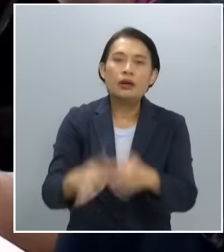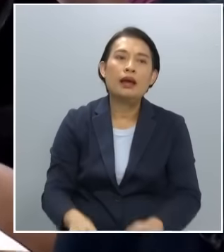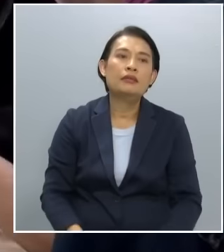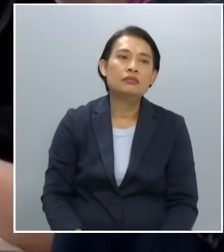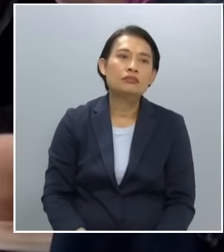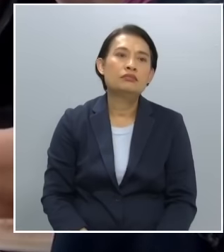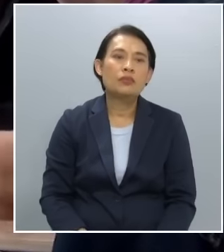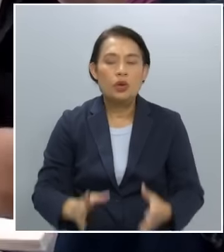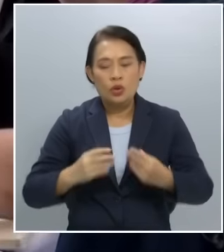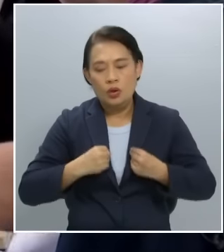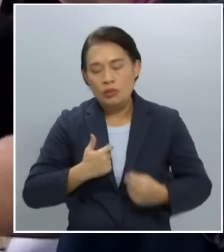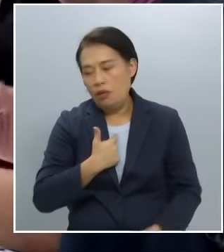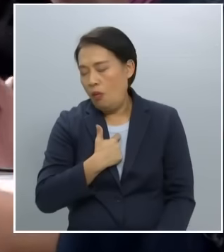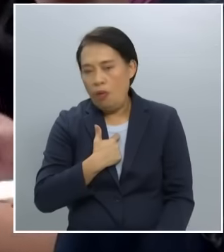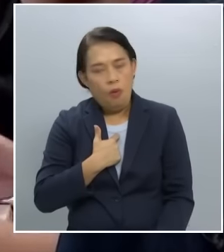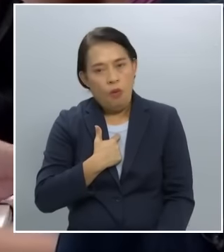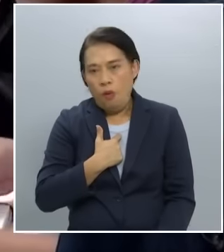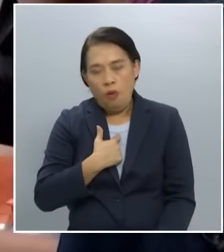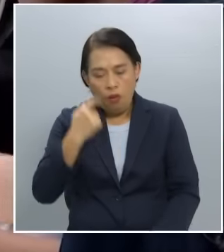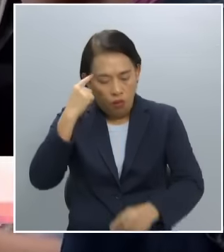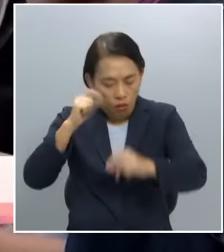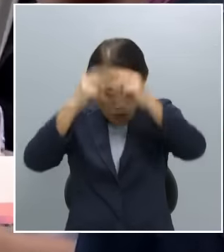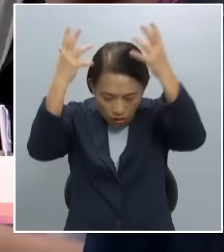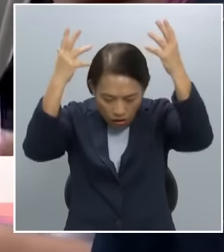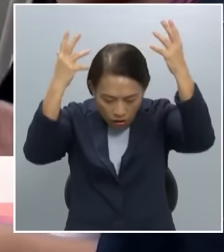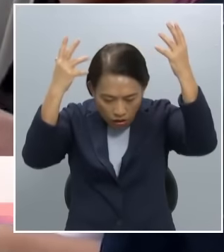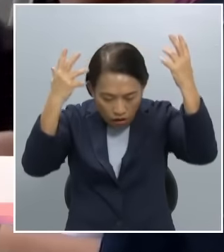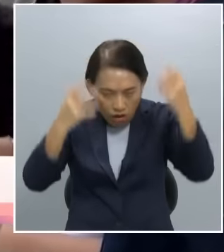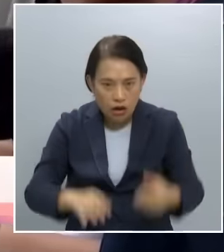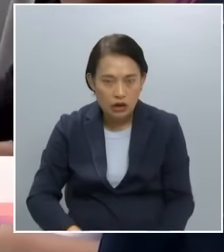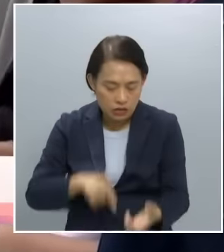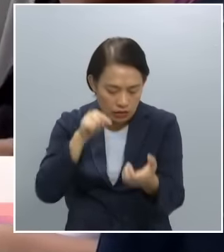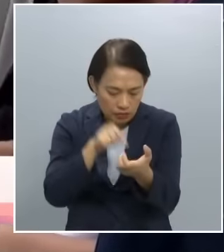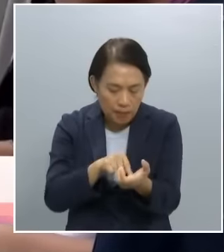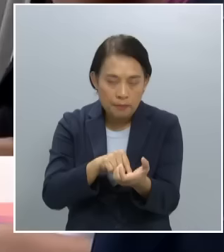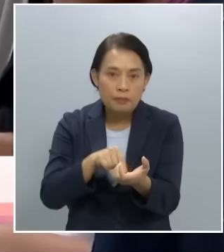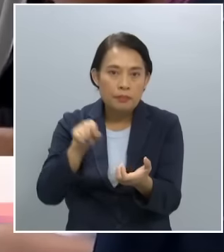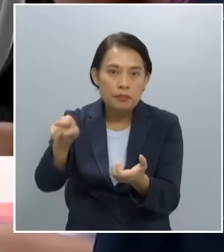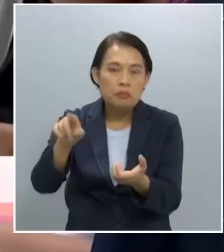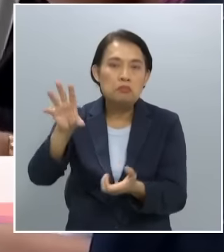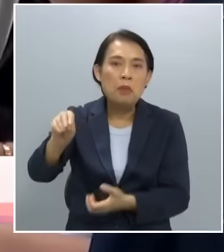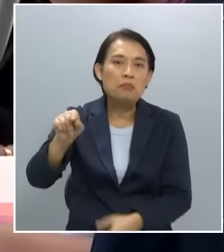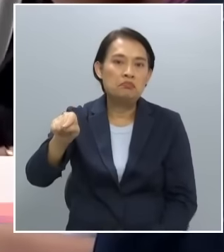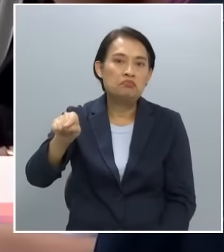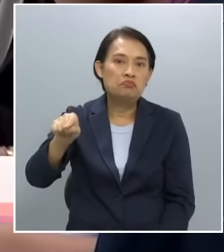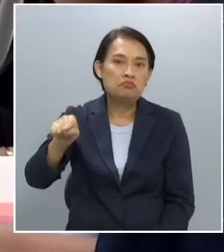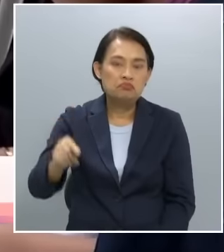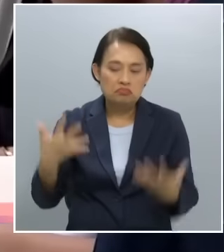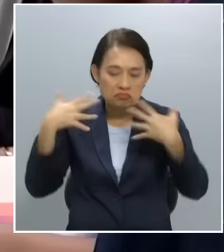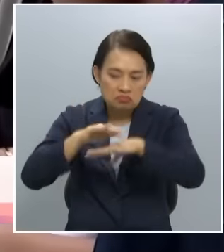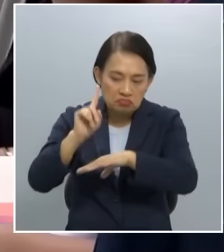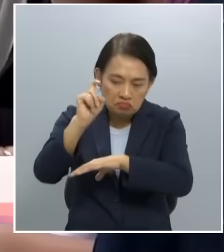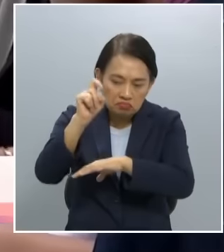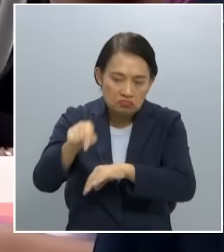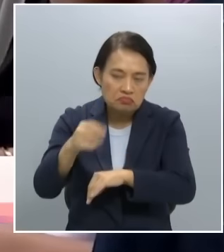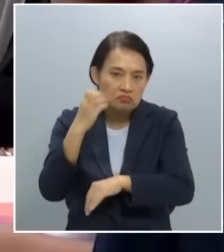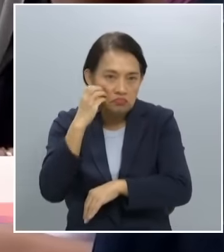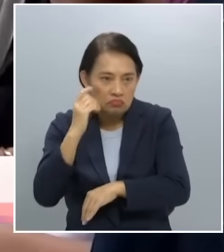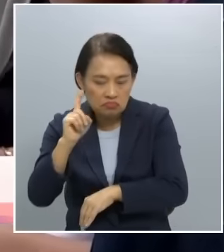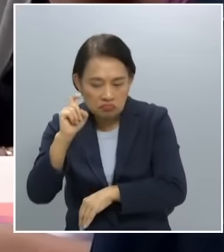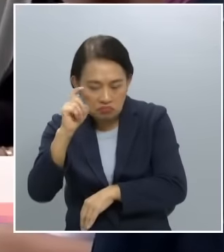ว่าช็อกมากถึงกับสติแตกแล้วปิดโทรศัพท์หนีติดต่อไม่ได้เไม่สามารถติดต่อกลับไปหาฟ้าได้